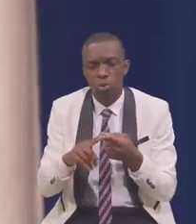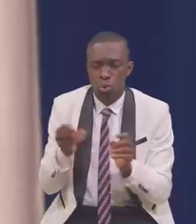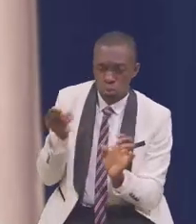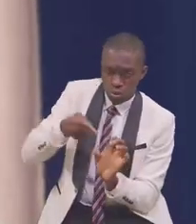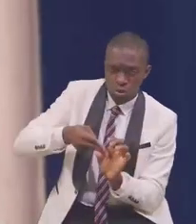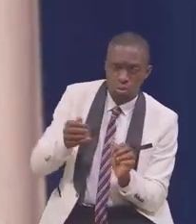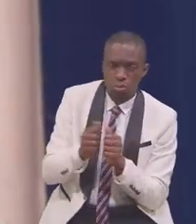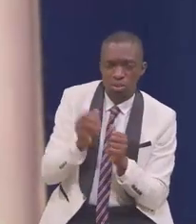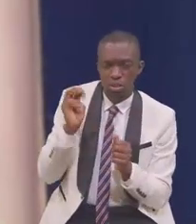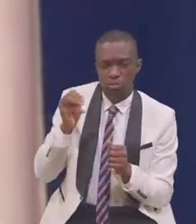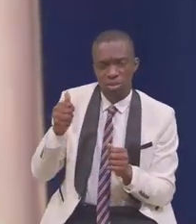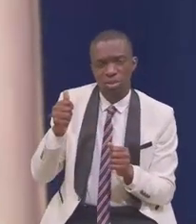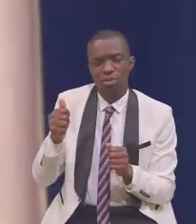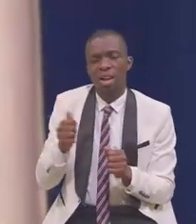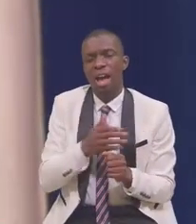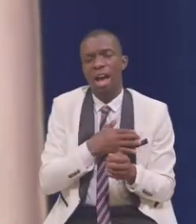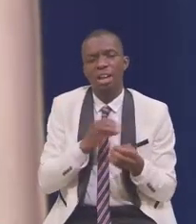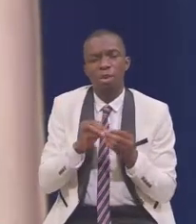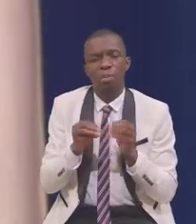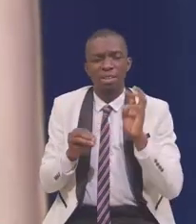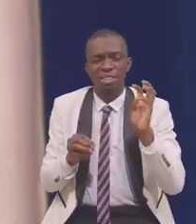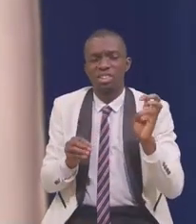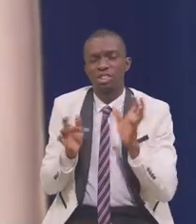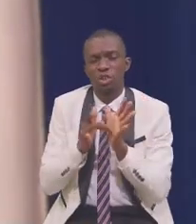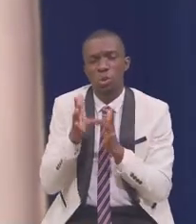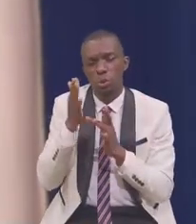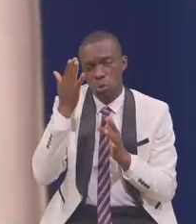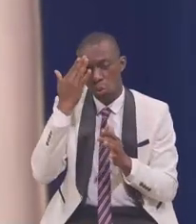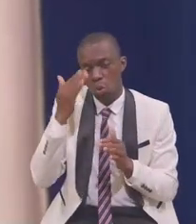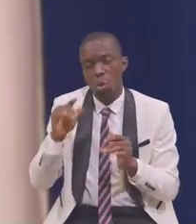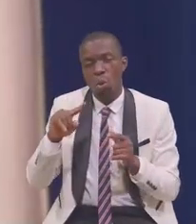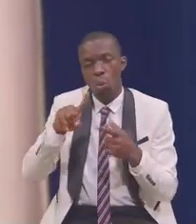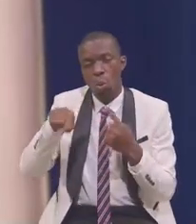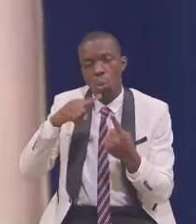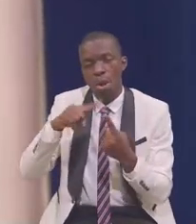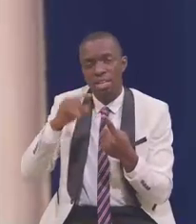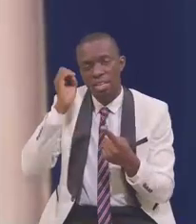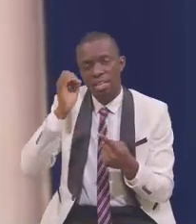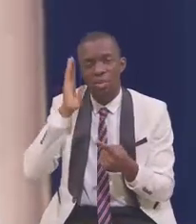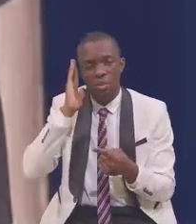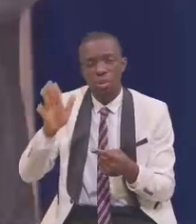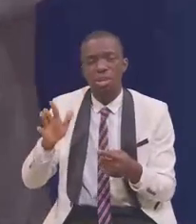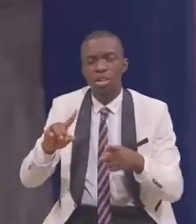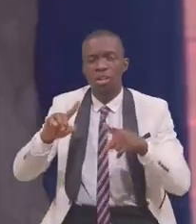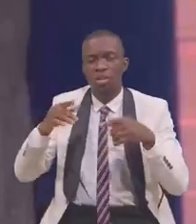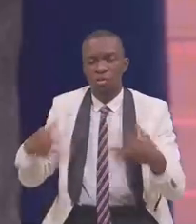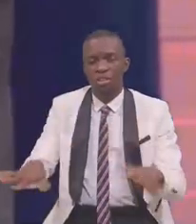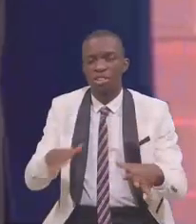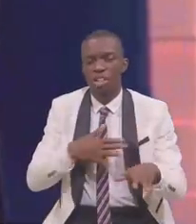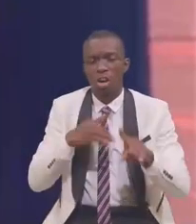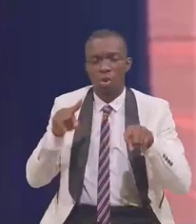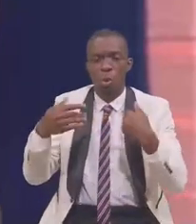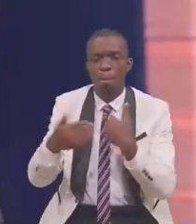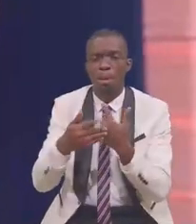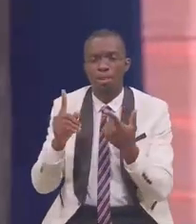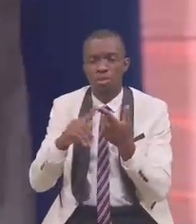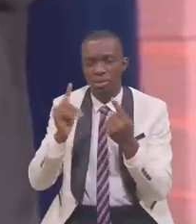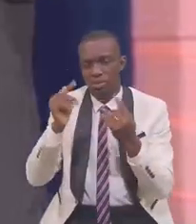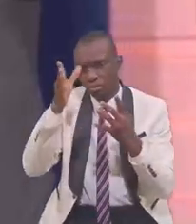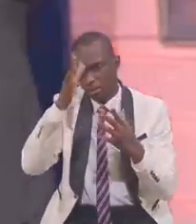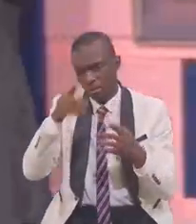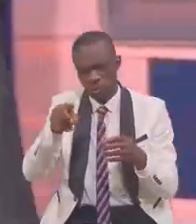aussi quand il faut terminer et retourner au Père. Prenez cela un à un et pensez à votre vie et pensez à vous-même. Que